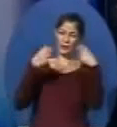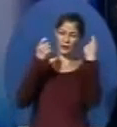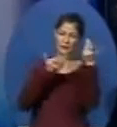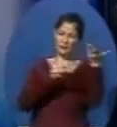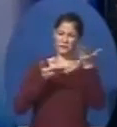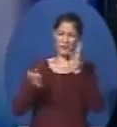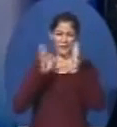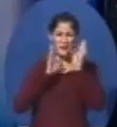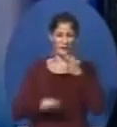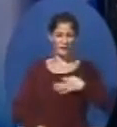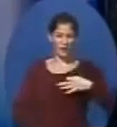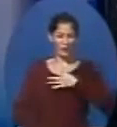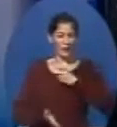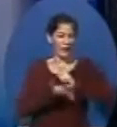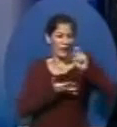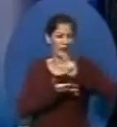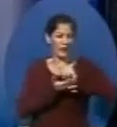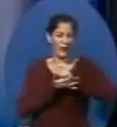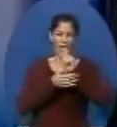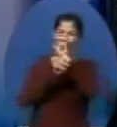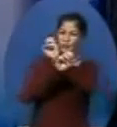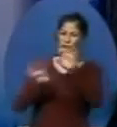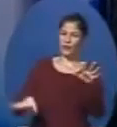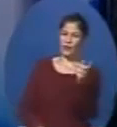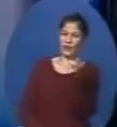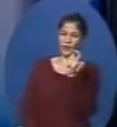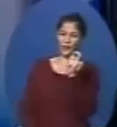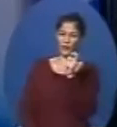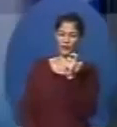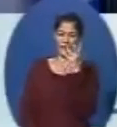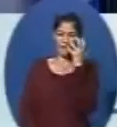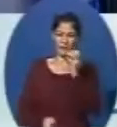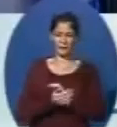מוזמנים להיכנס לדף הפייסבוק שלנו, לכתוב לנו, לעשות שייר לרעיונות